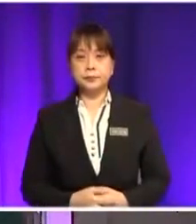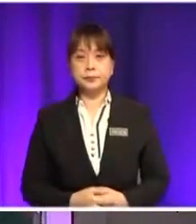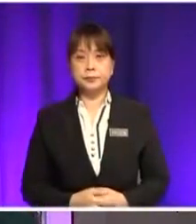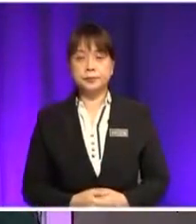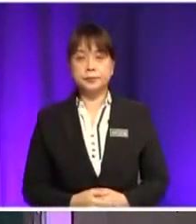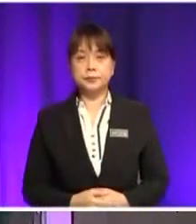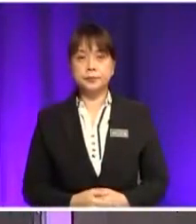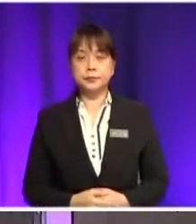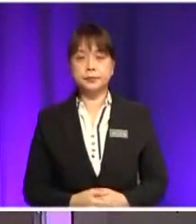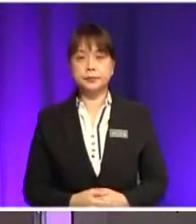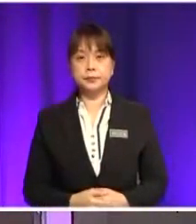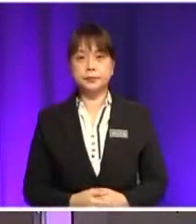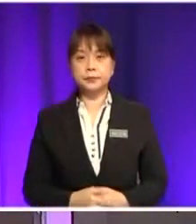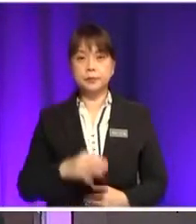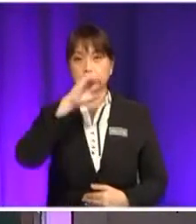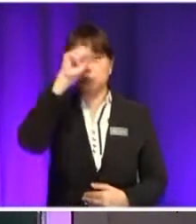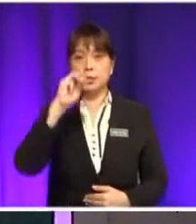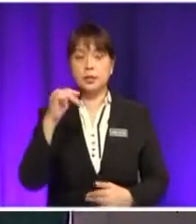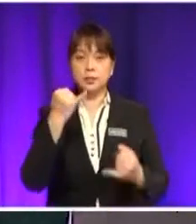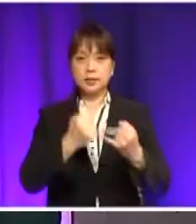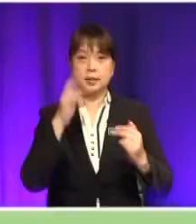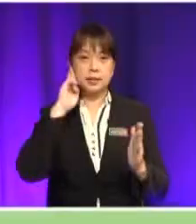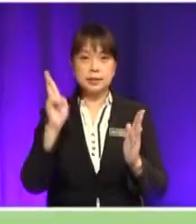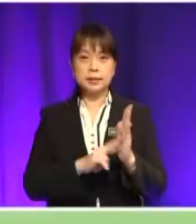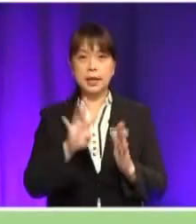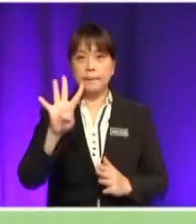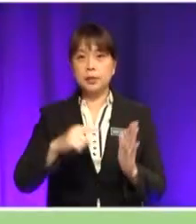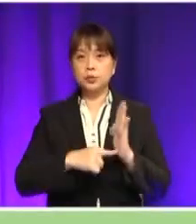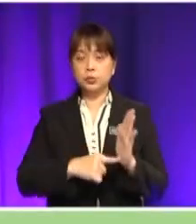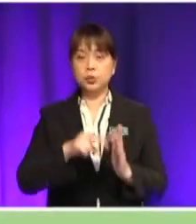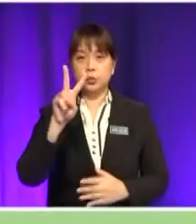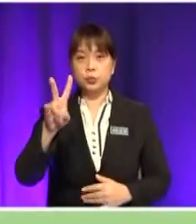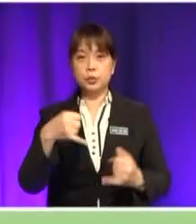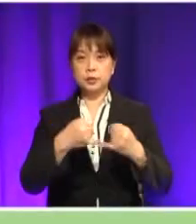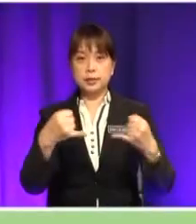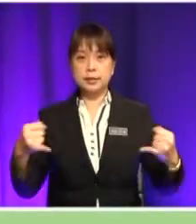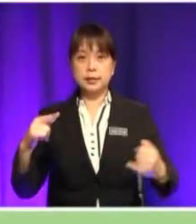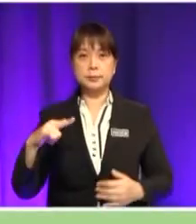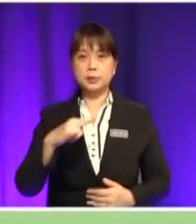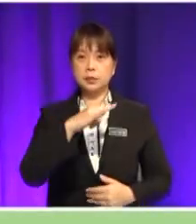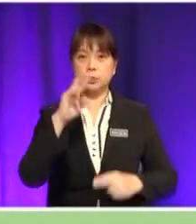dan soalnya terakhir Raja Ampat menunjukkan dua jenis pesawat udara